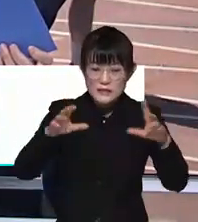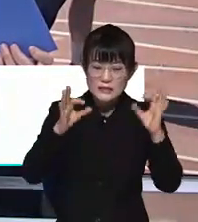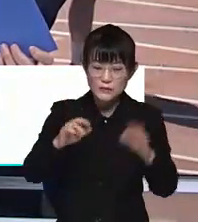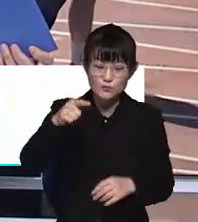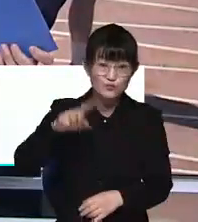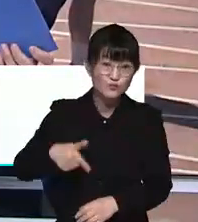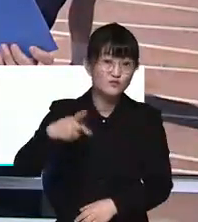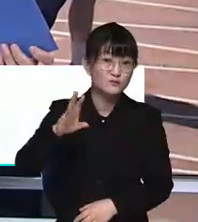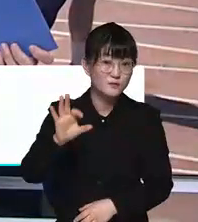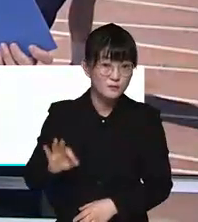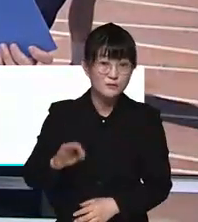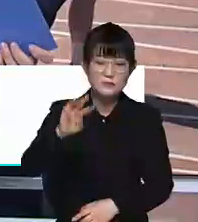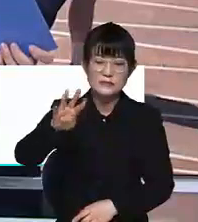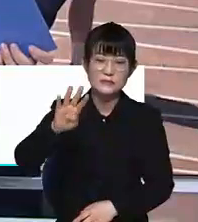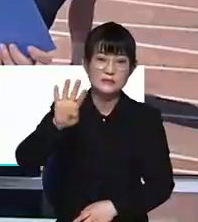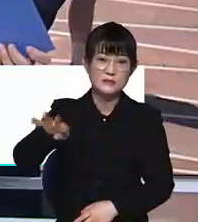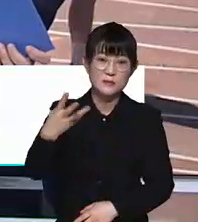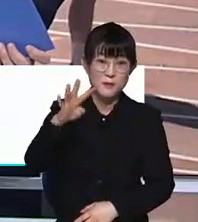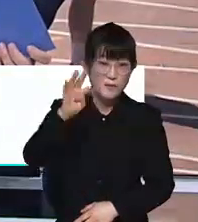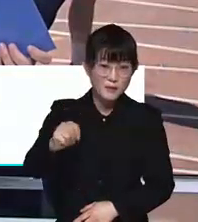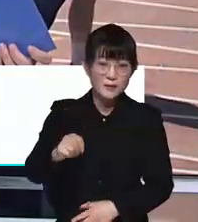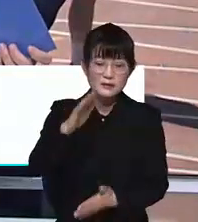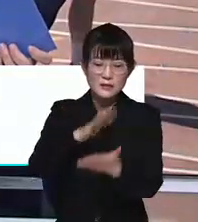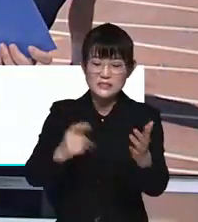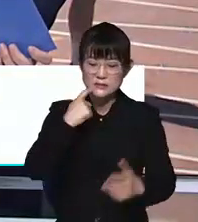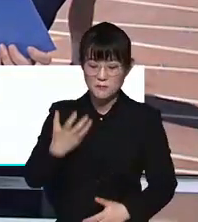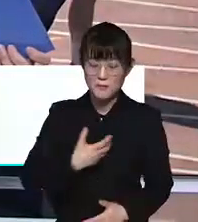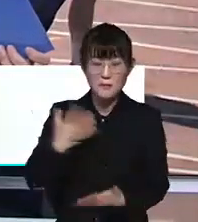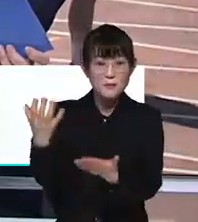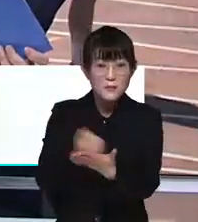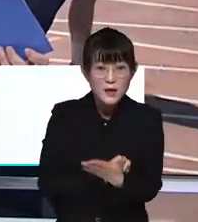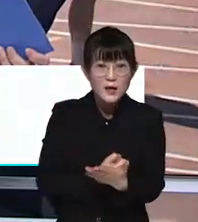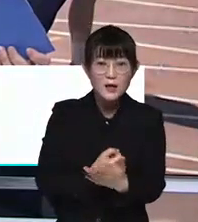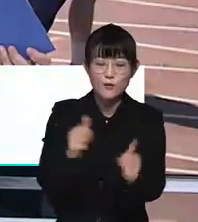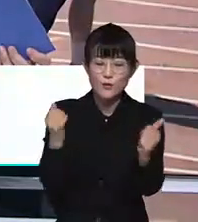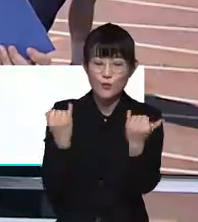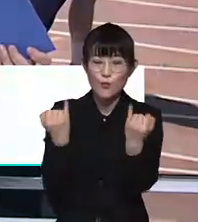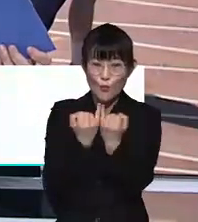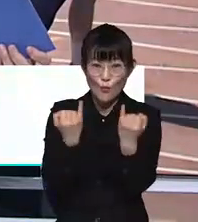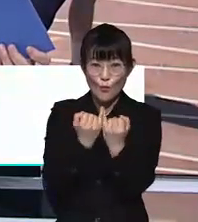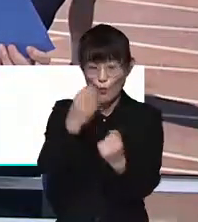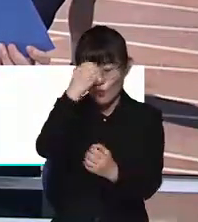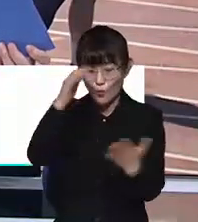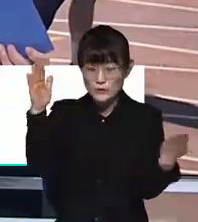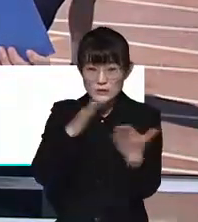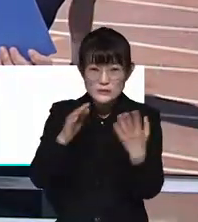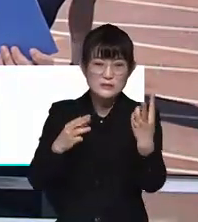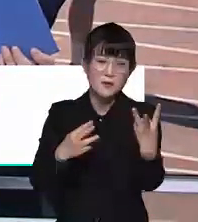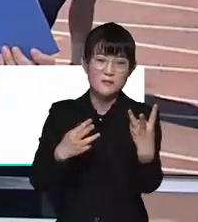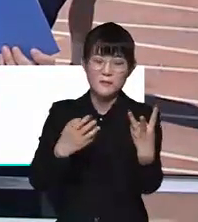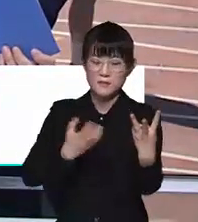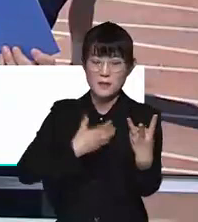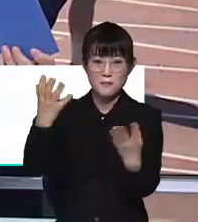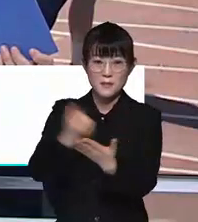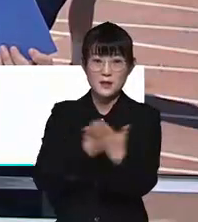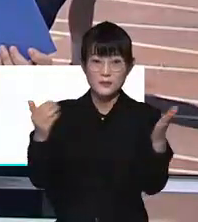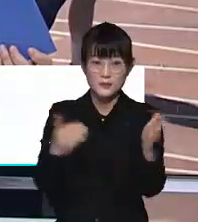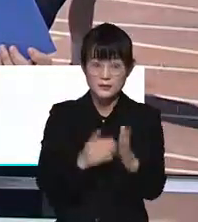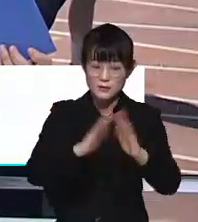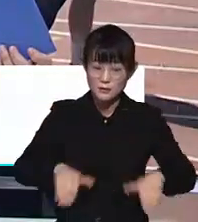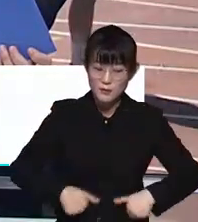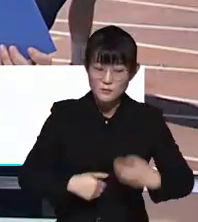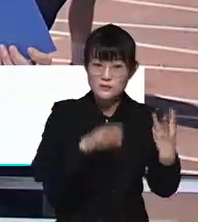이어 400m 계주 금메달을 목에 걸었고 여고생 스프린터 이은비는 전남의 첫 3관왕을 안겼습니다. 전남은 종합